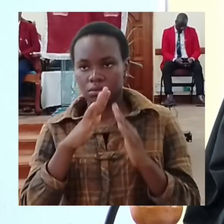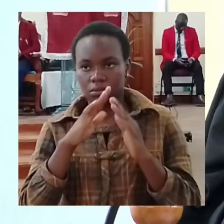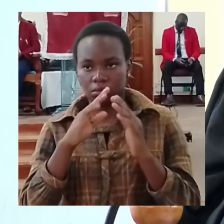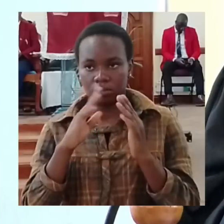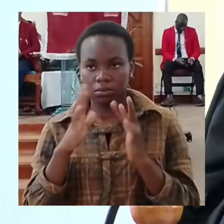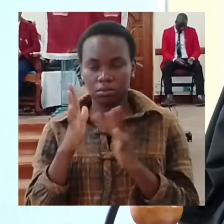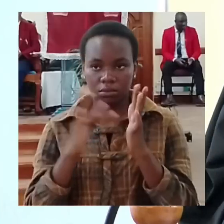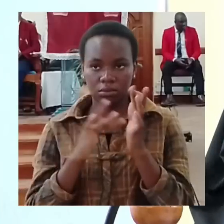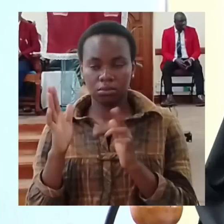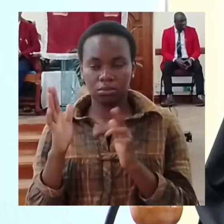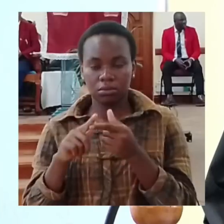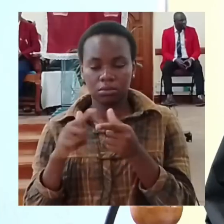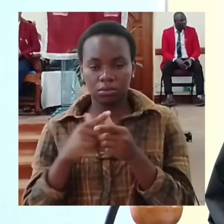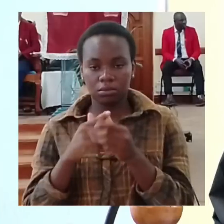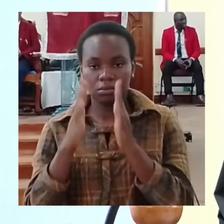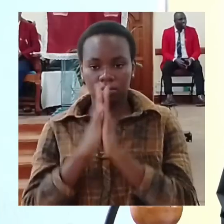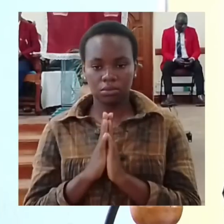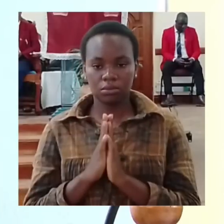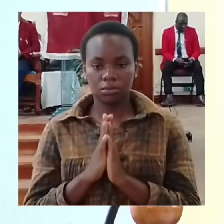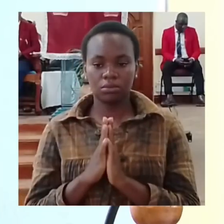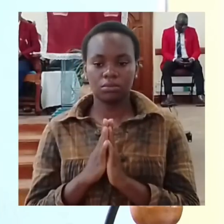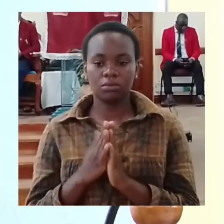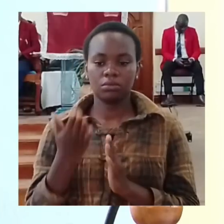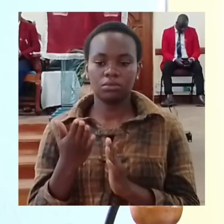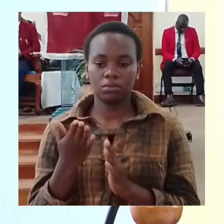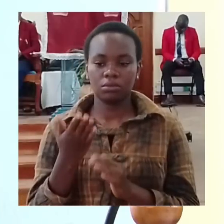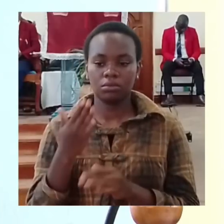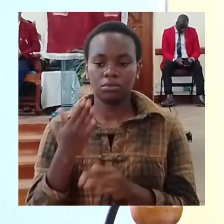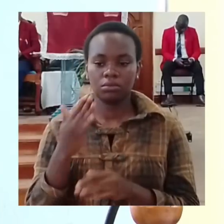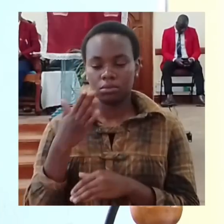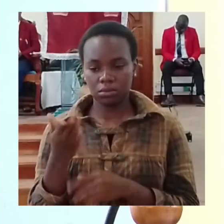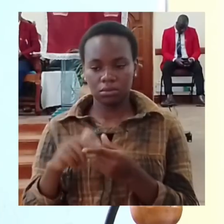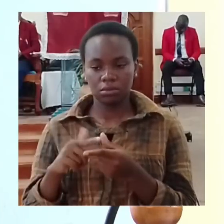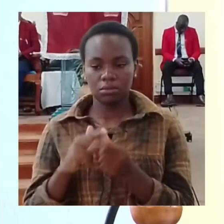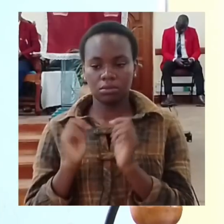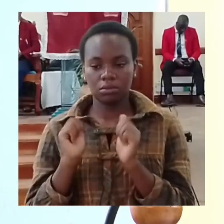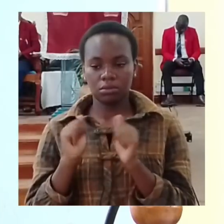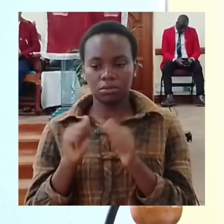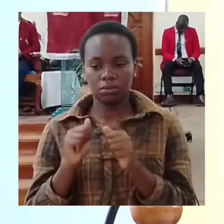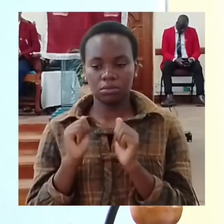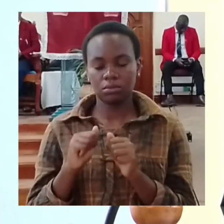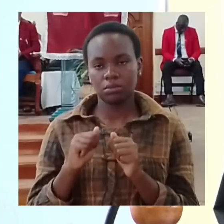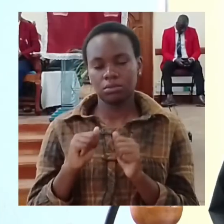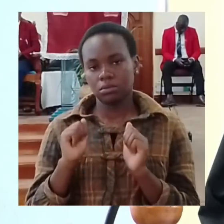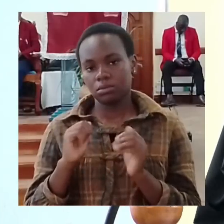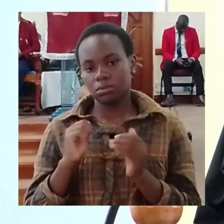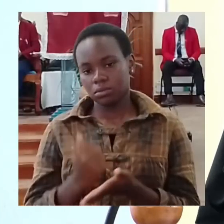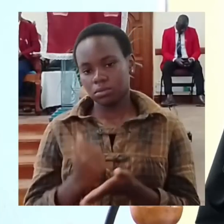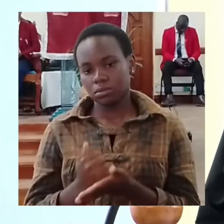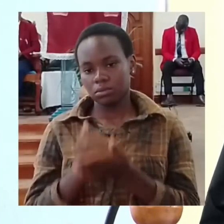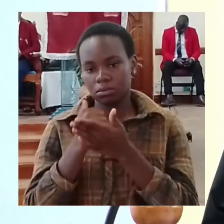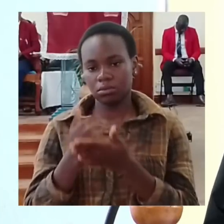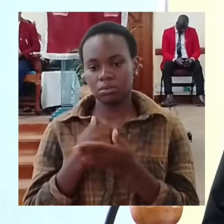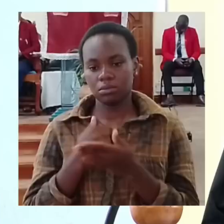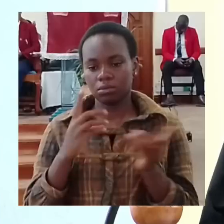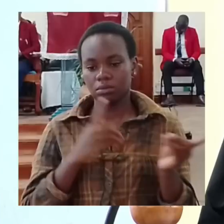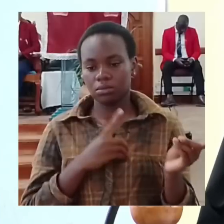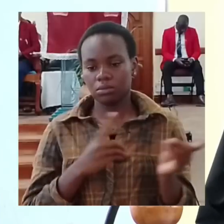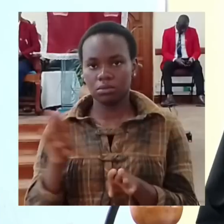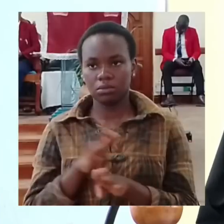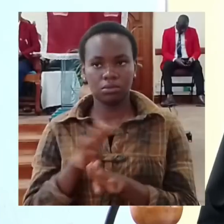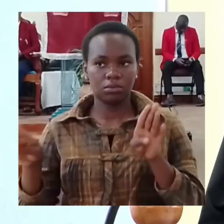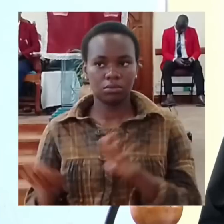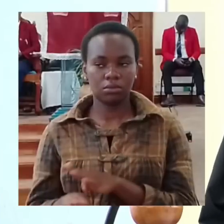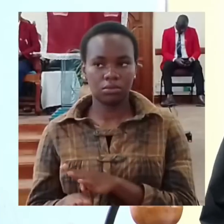nĩ ihoya ndahoya ndĩ mbere yaku, nĩguo hotage gwĩka